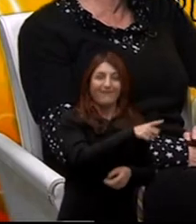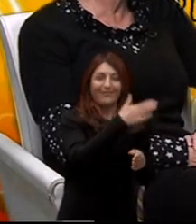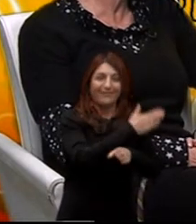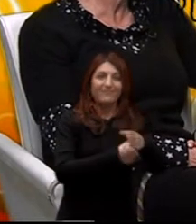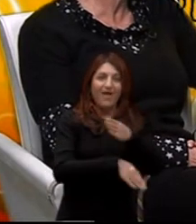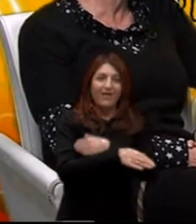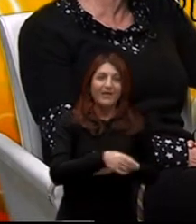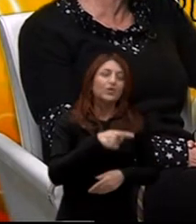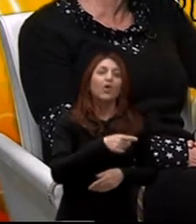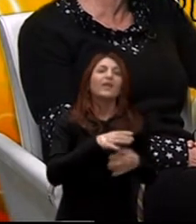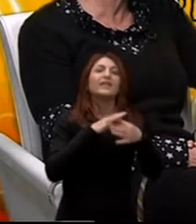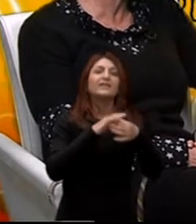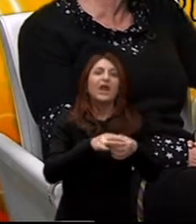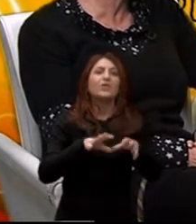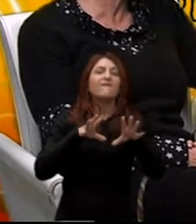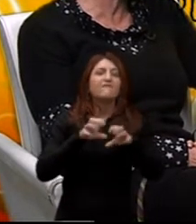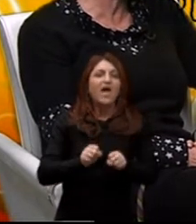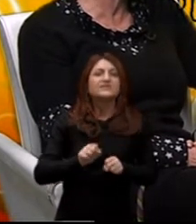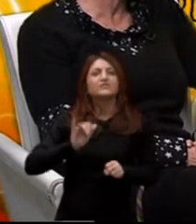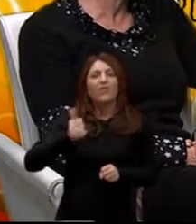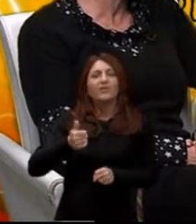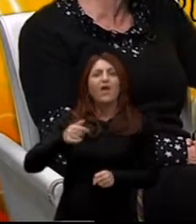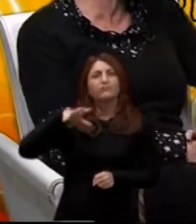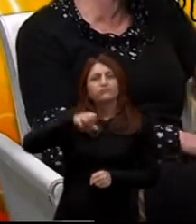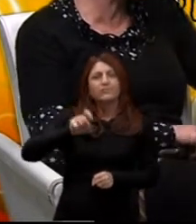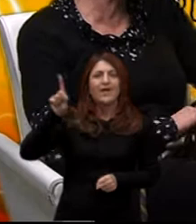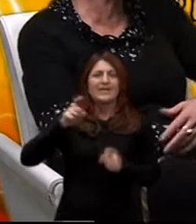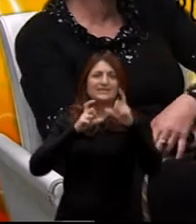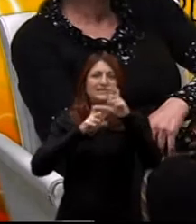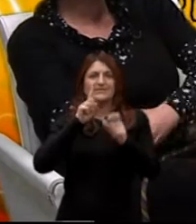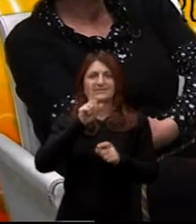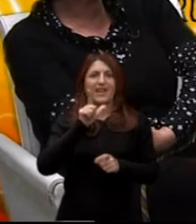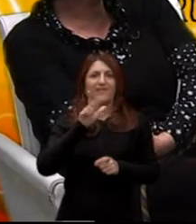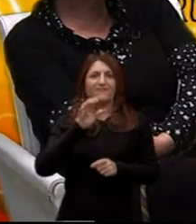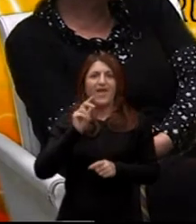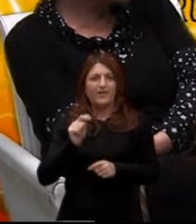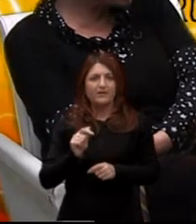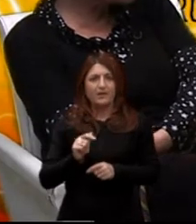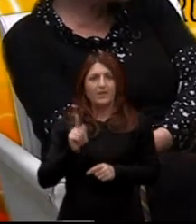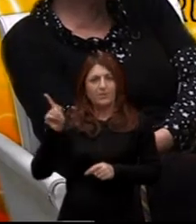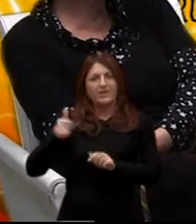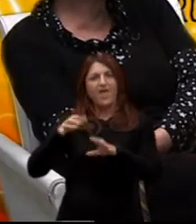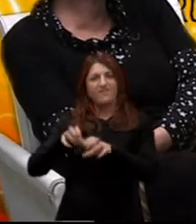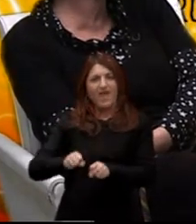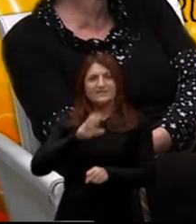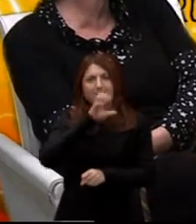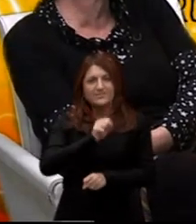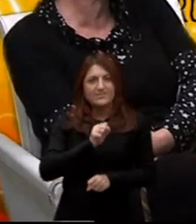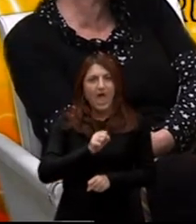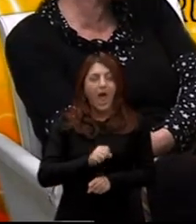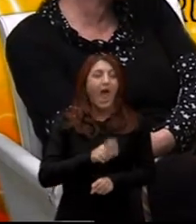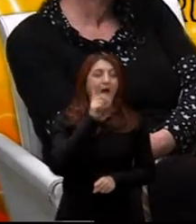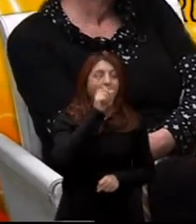da je pas trajno vlasništvo centra. Znači Silvera. U redu. Dakle, Silver je vlasnik, a korisnik ga dobiva